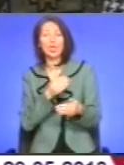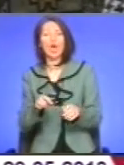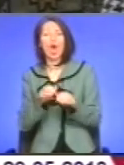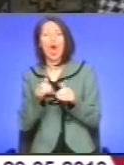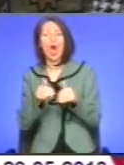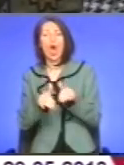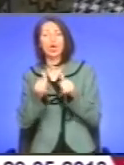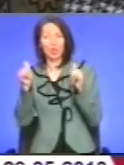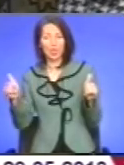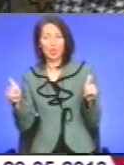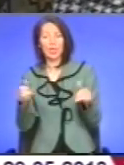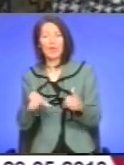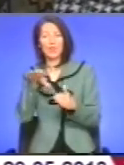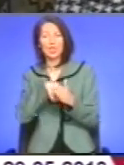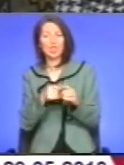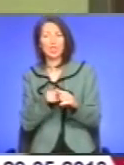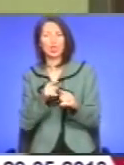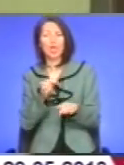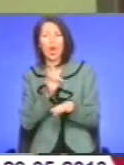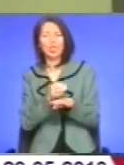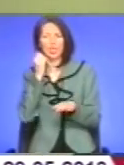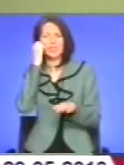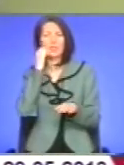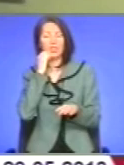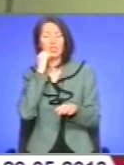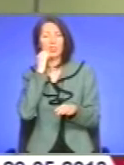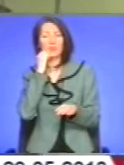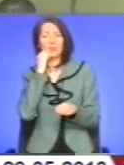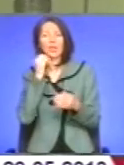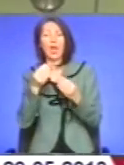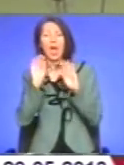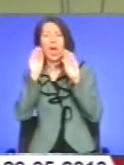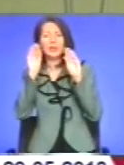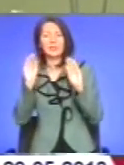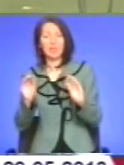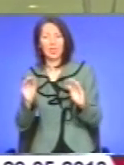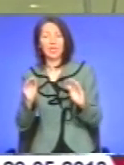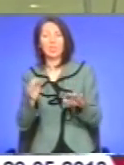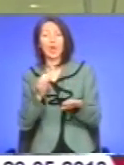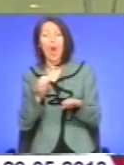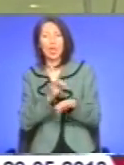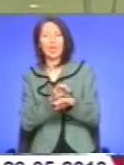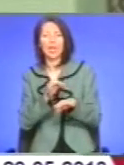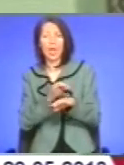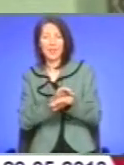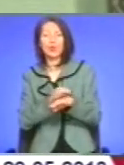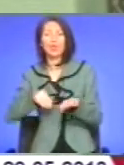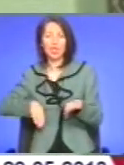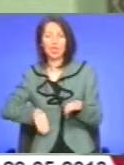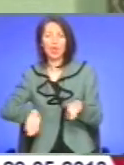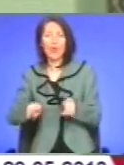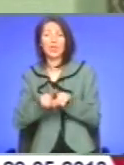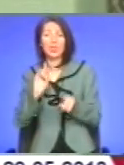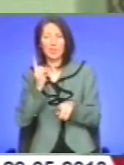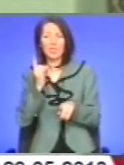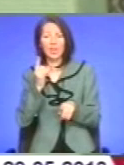і включили сюди годинники старіші. Екстер'єрні та інтер'єрні годинники, кишенькові, наручні і навіть дитячий.